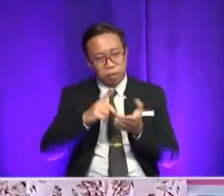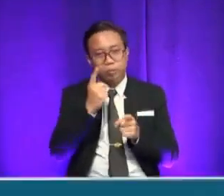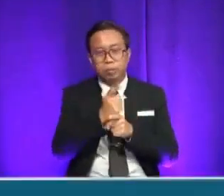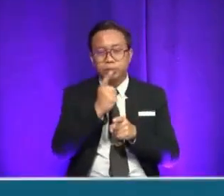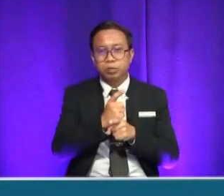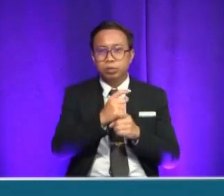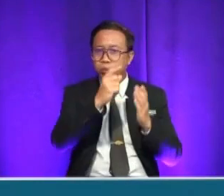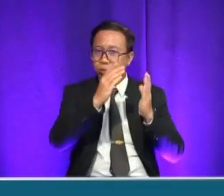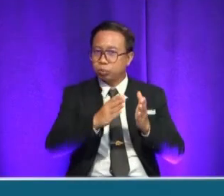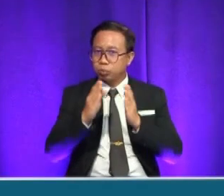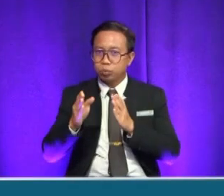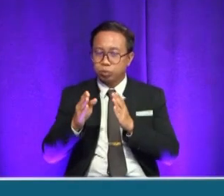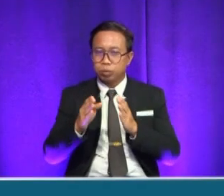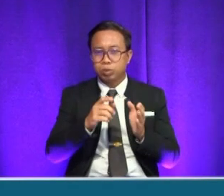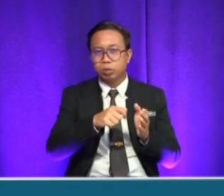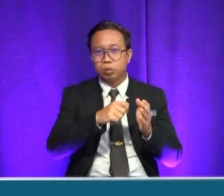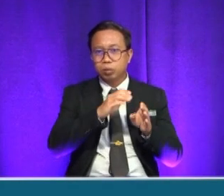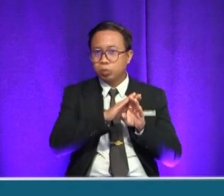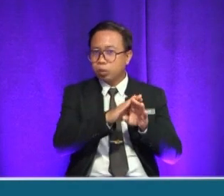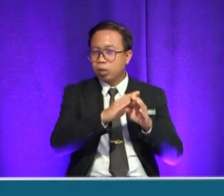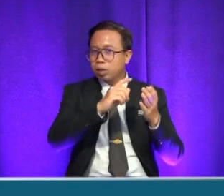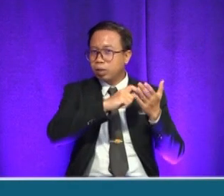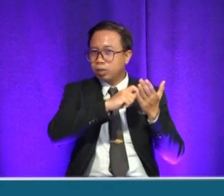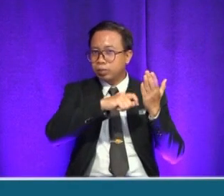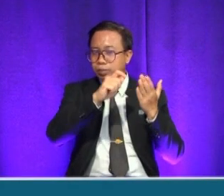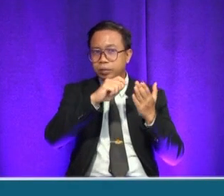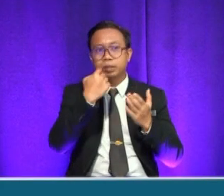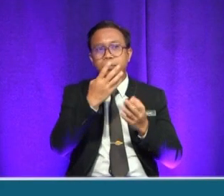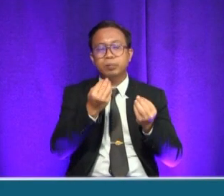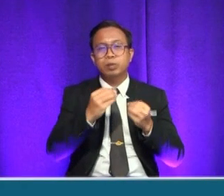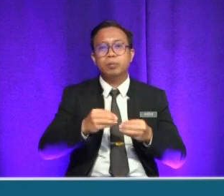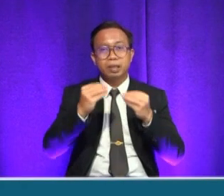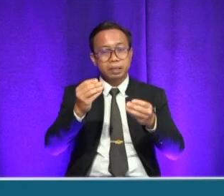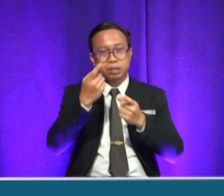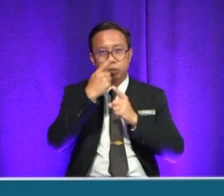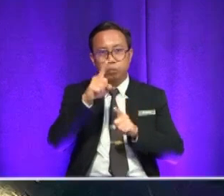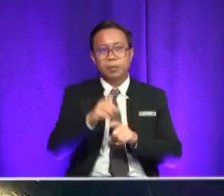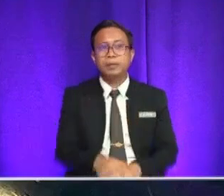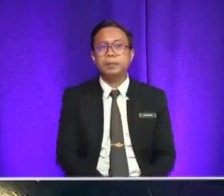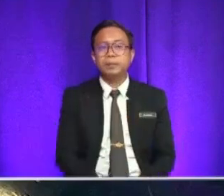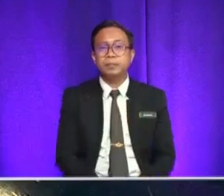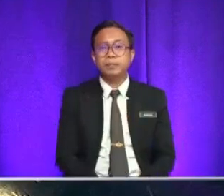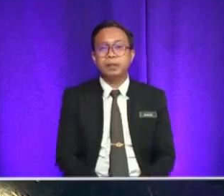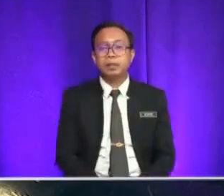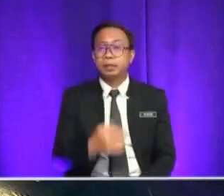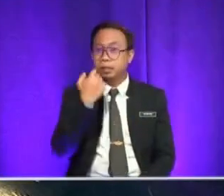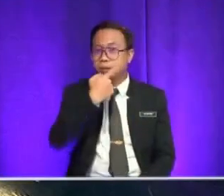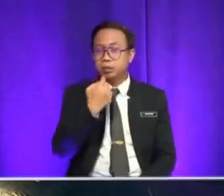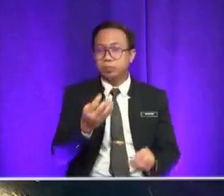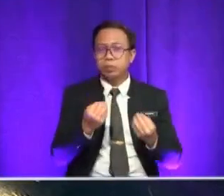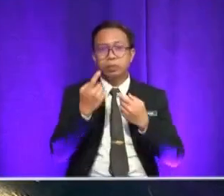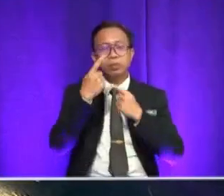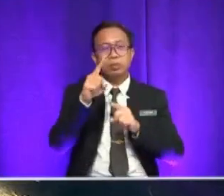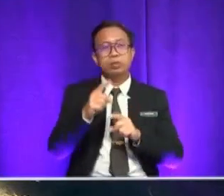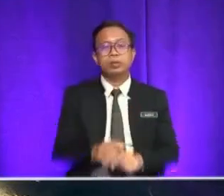melaras switch pilihan pada kedudukan DCV. Okey, siapa nak bagi jawapan, betul ke salah? Okey. Ada sesiapa?